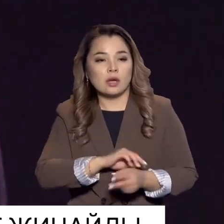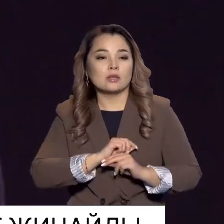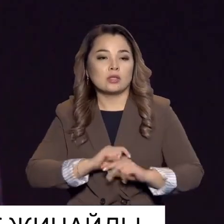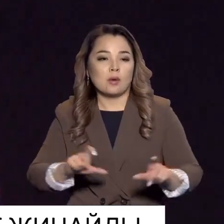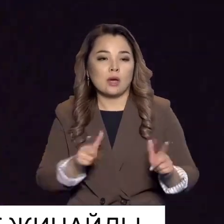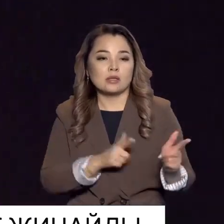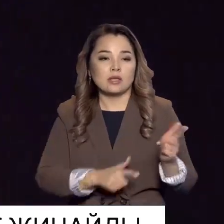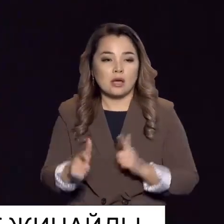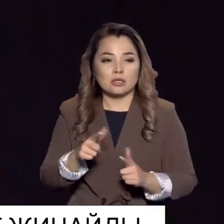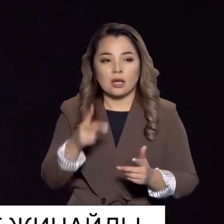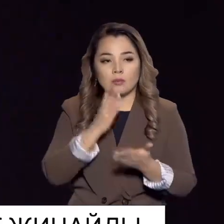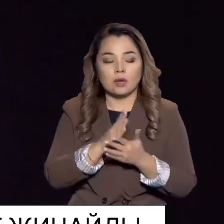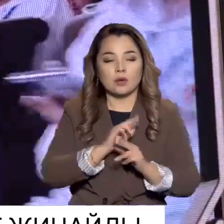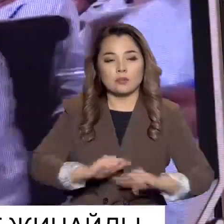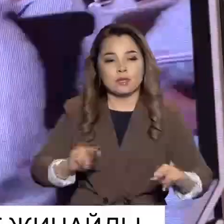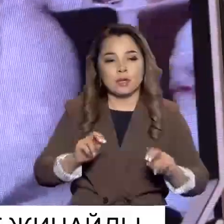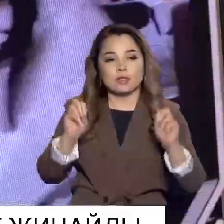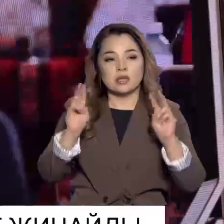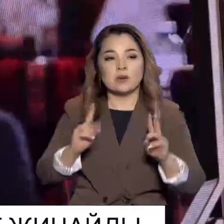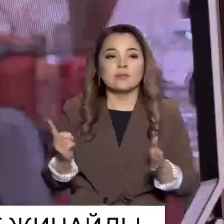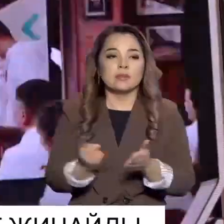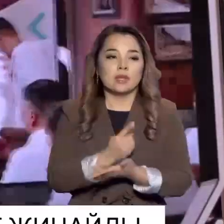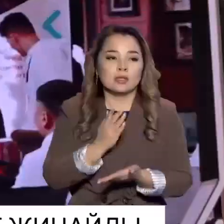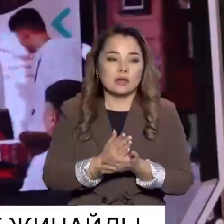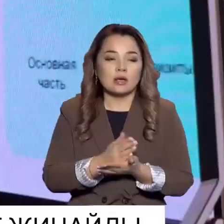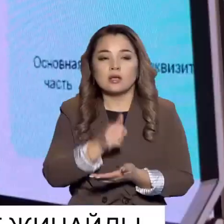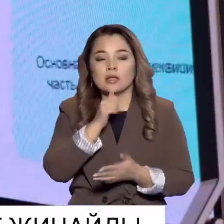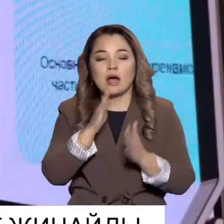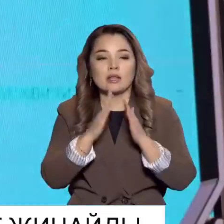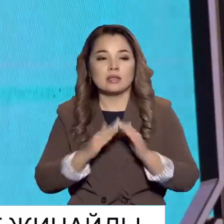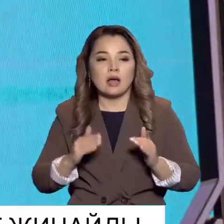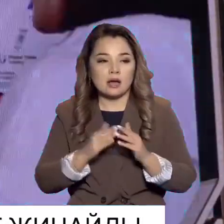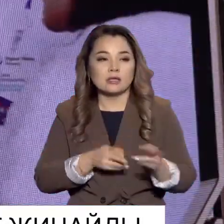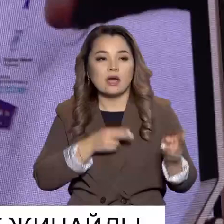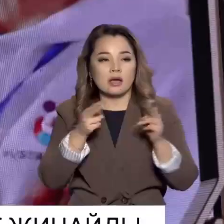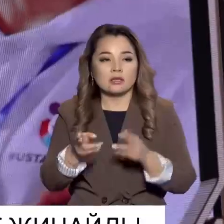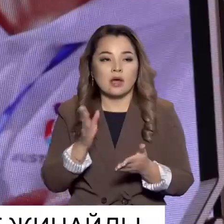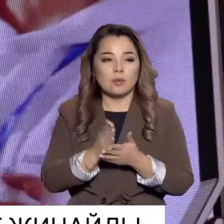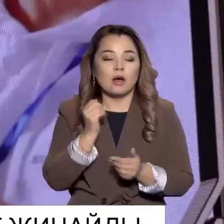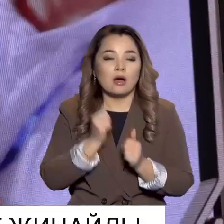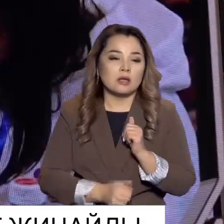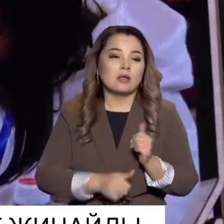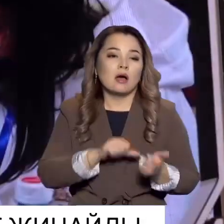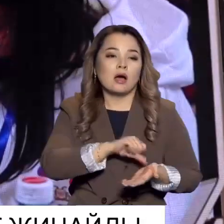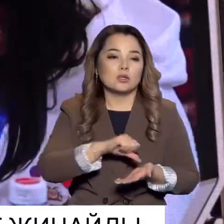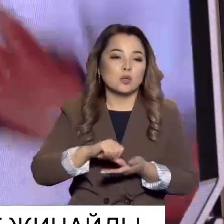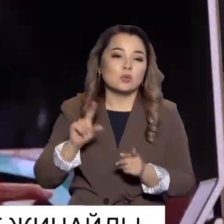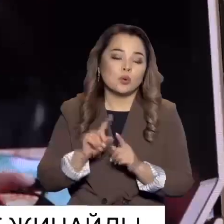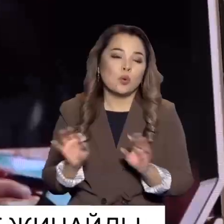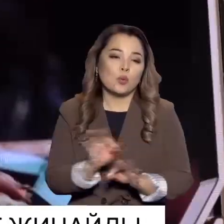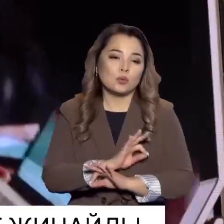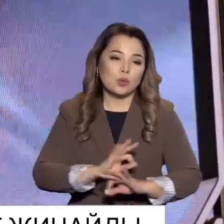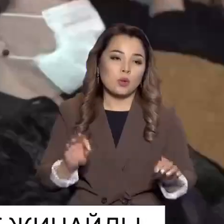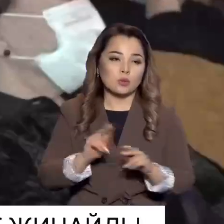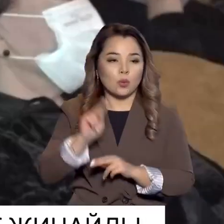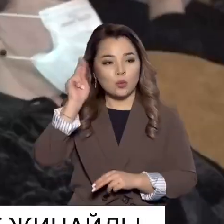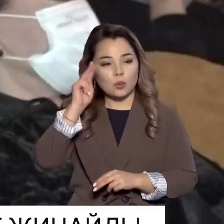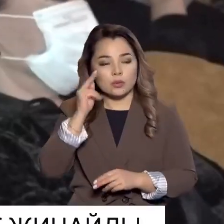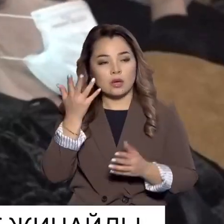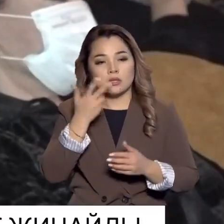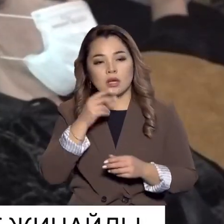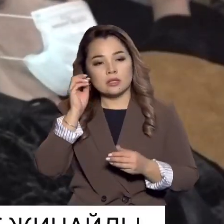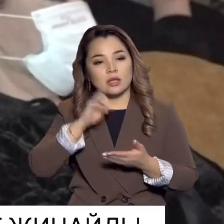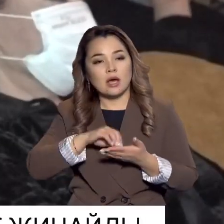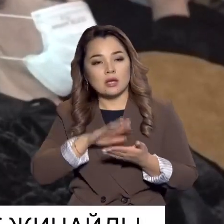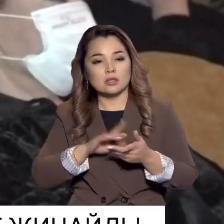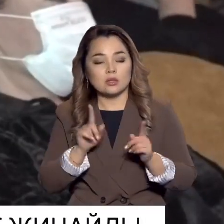дайындады. Сондай-ақ ұстаздарға арналған алғашқы интенсив лагерде болып қайтты. Әр қатысушы озық шығу үшін оқыту процесін цифрландыруды